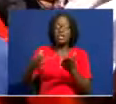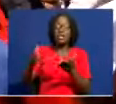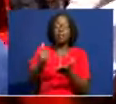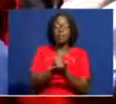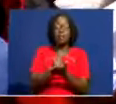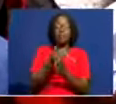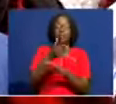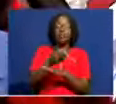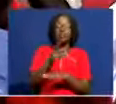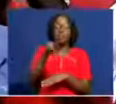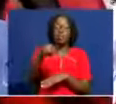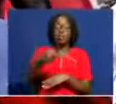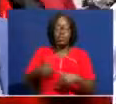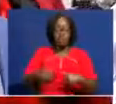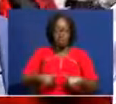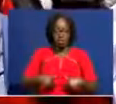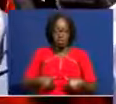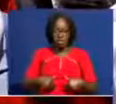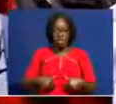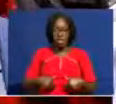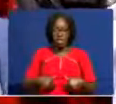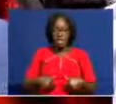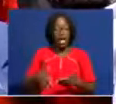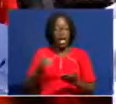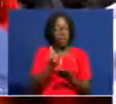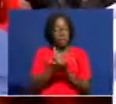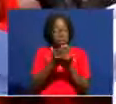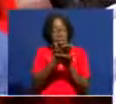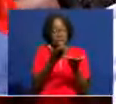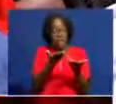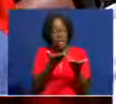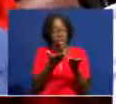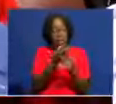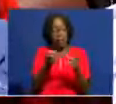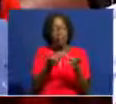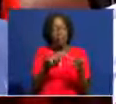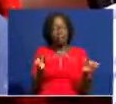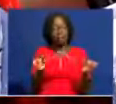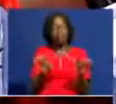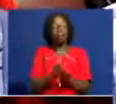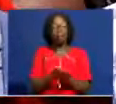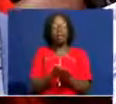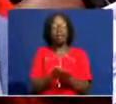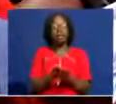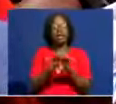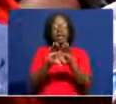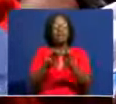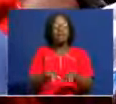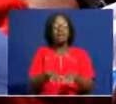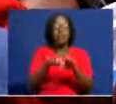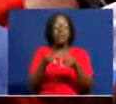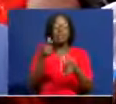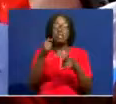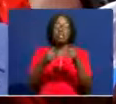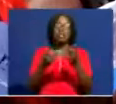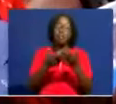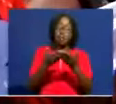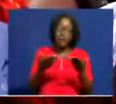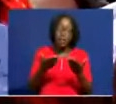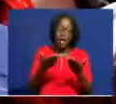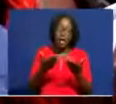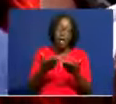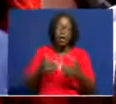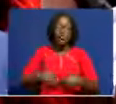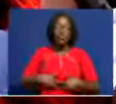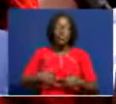over 2000 1200 walikuwa kazi huko. Hiyo kiwanda ilifungwa, wakulima hawana kwa kupeleka maziwa, vijana walifutwa